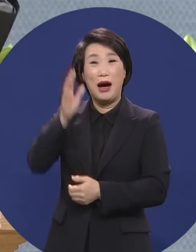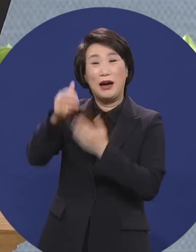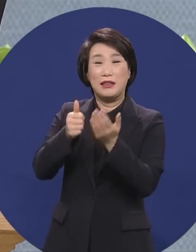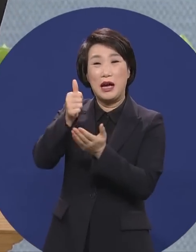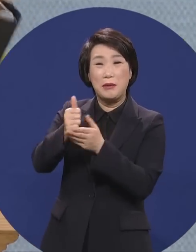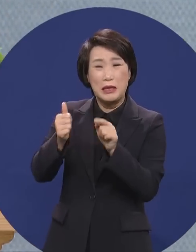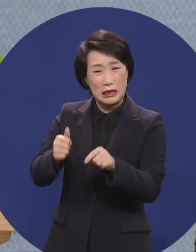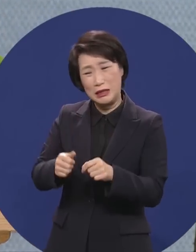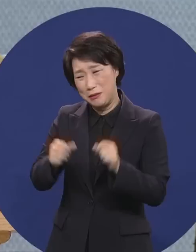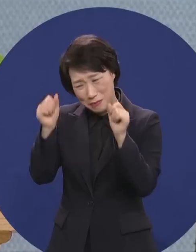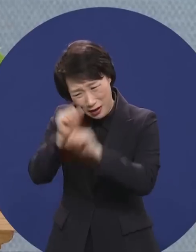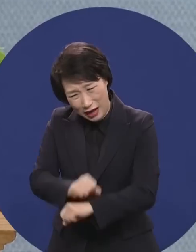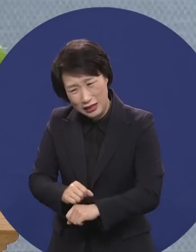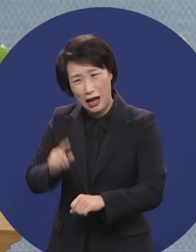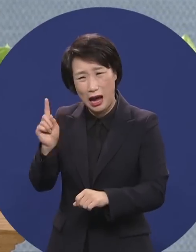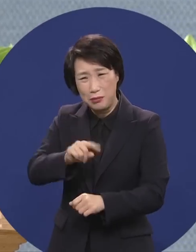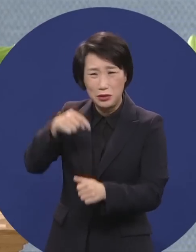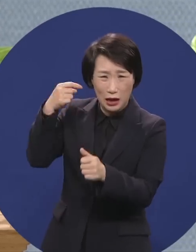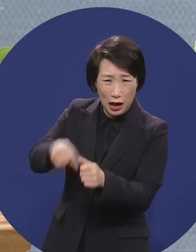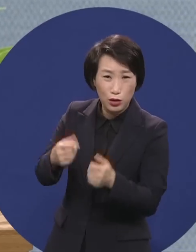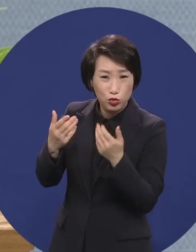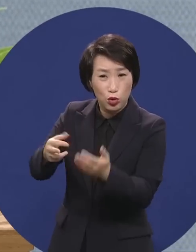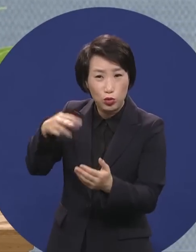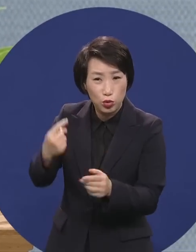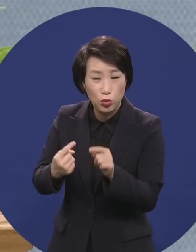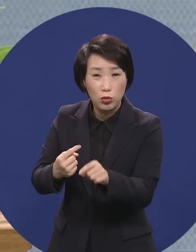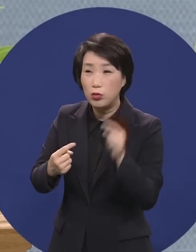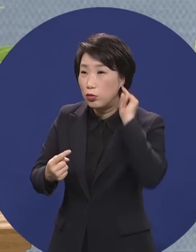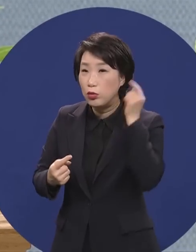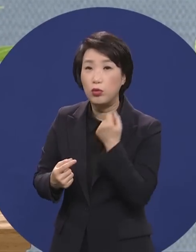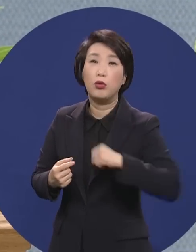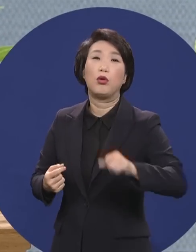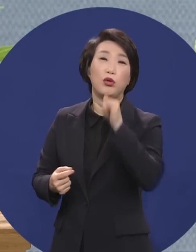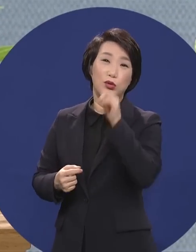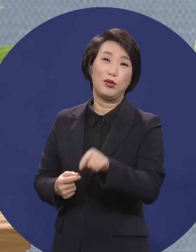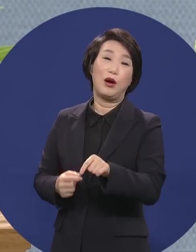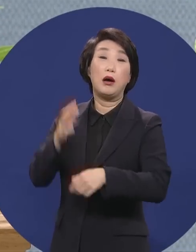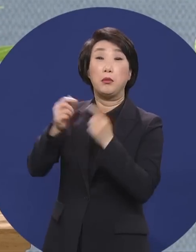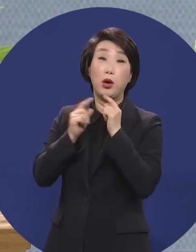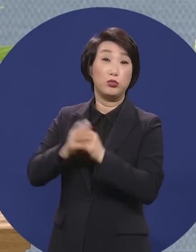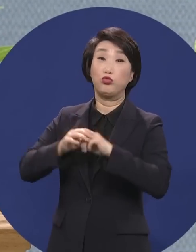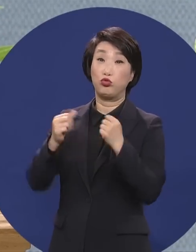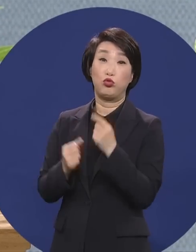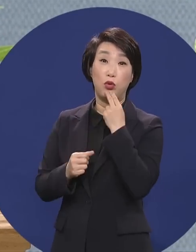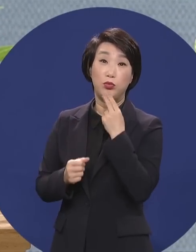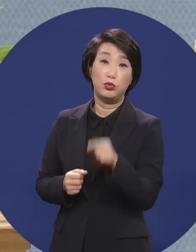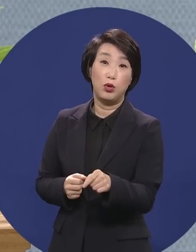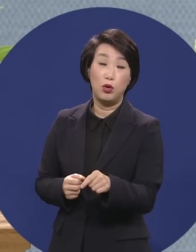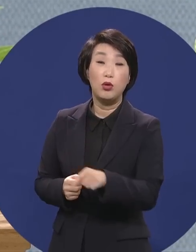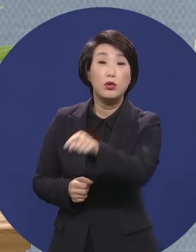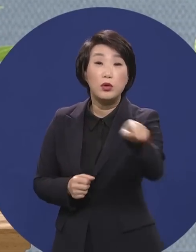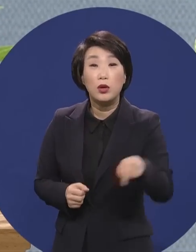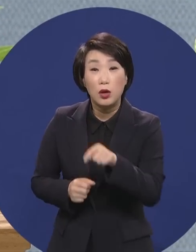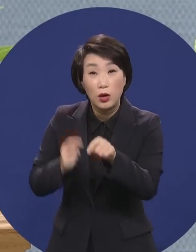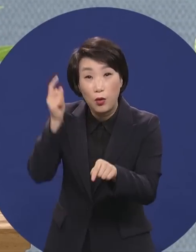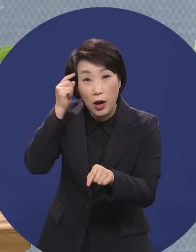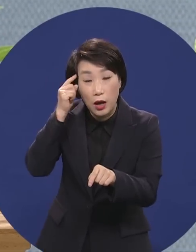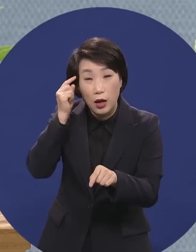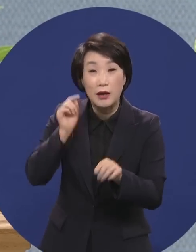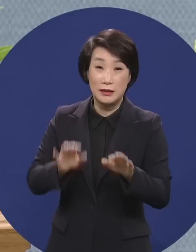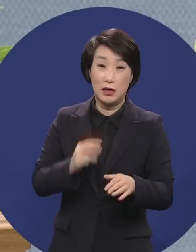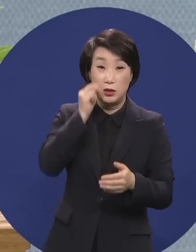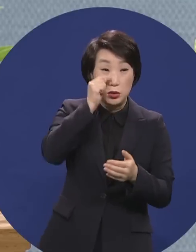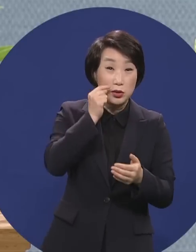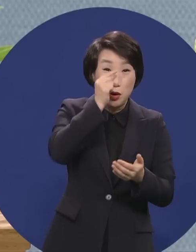하나님이 그러면 망한다고 아무리 말씀하셔도 하나님 말씀을 듣지 않는 거예요. 이게 누구냐?